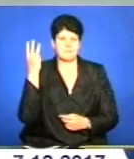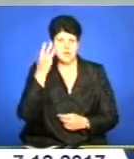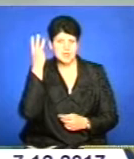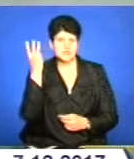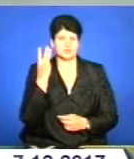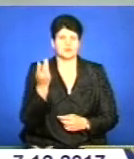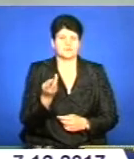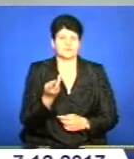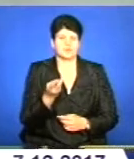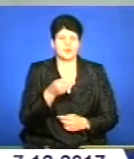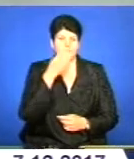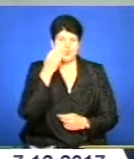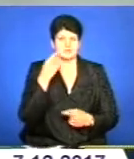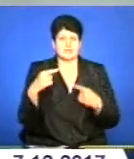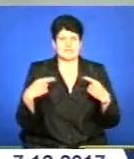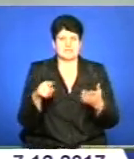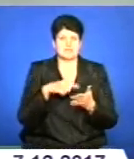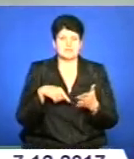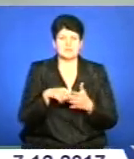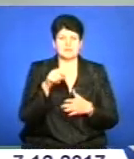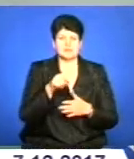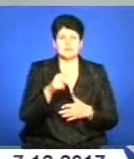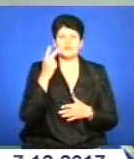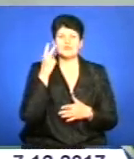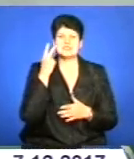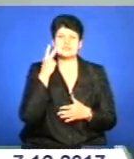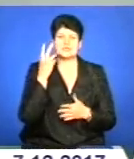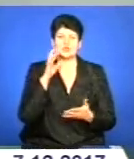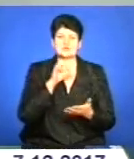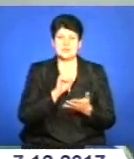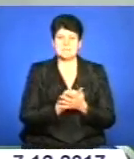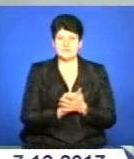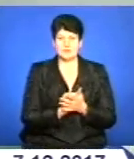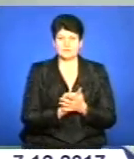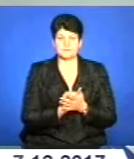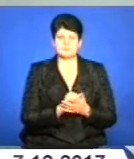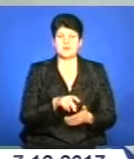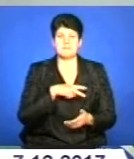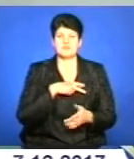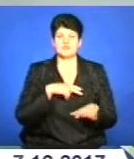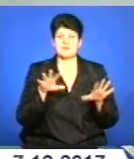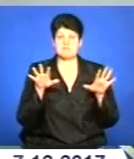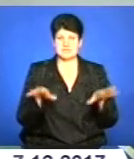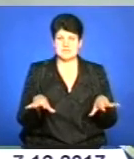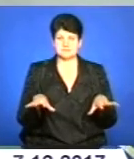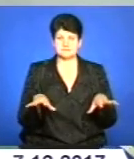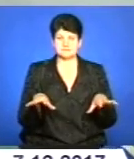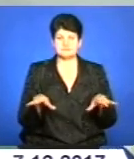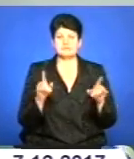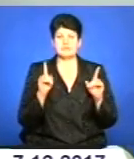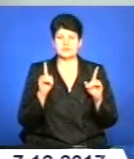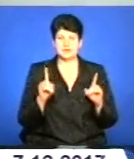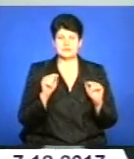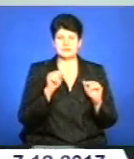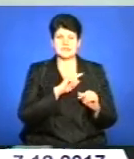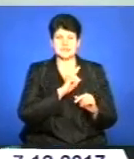міст. Адже вони майже постійно займають призові місця, але навіть проти таких